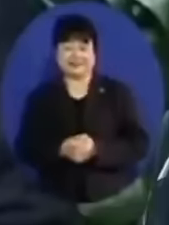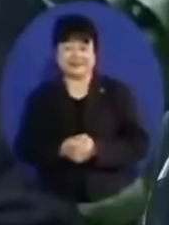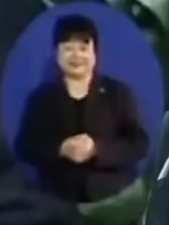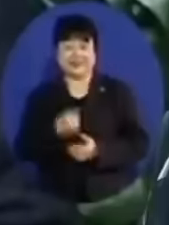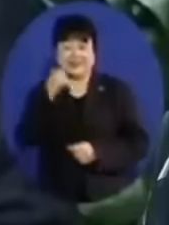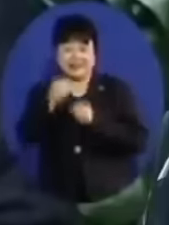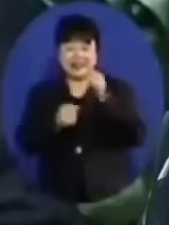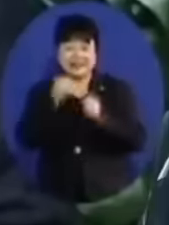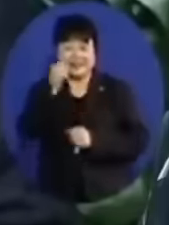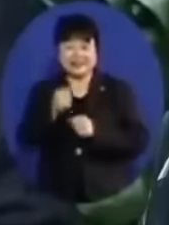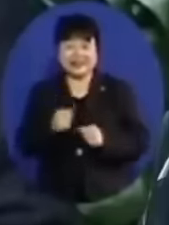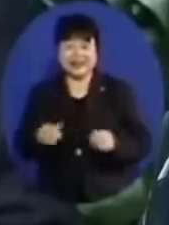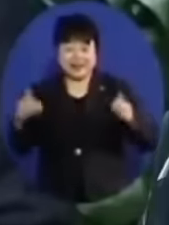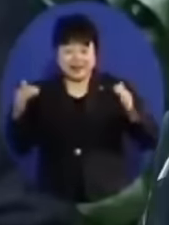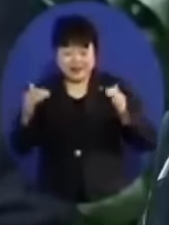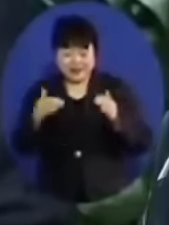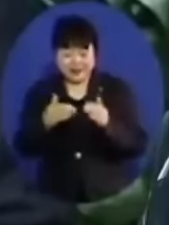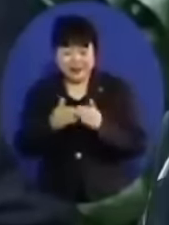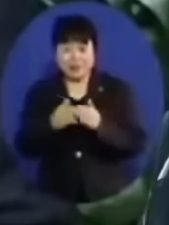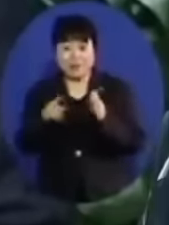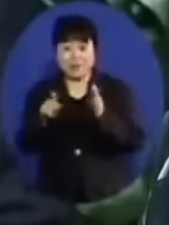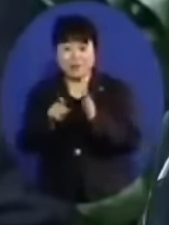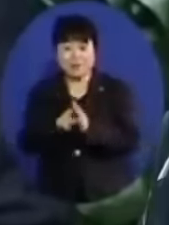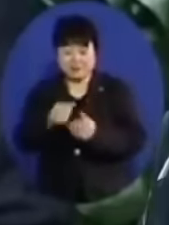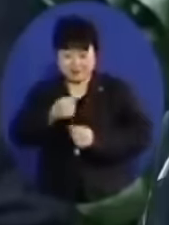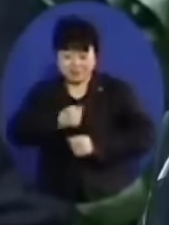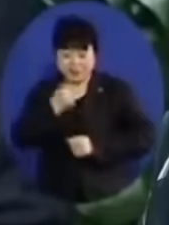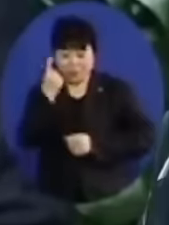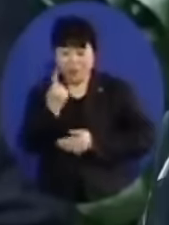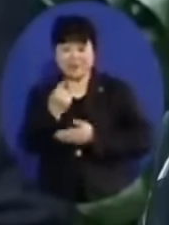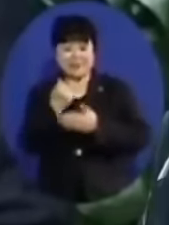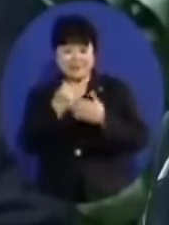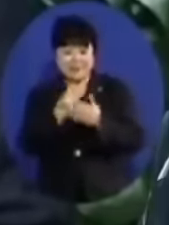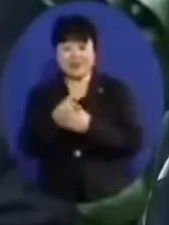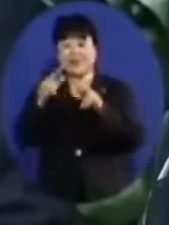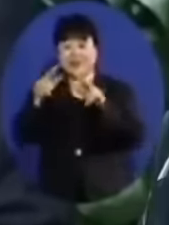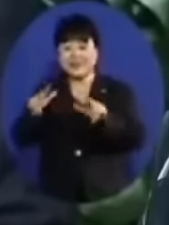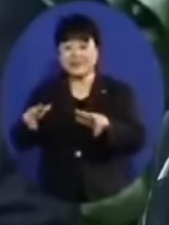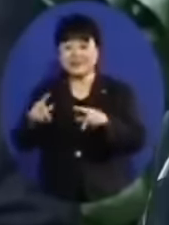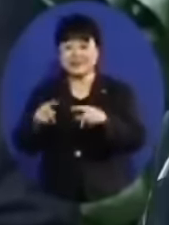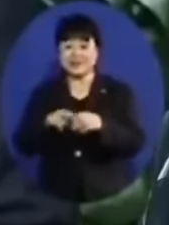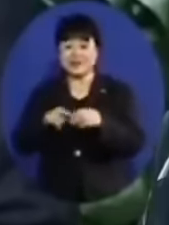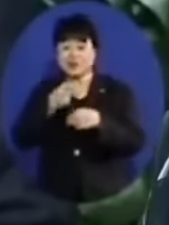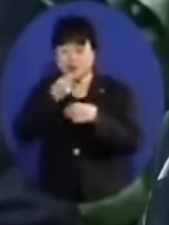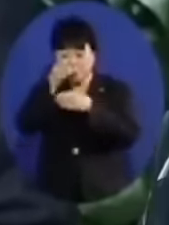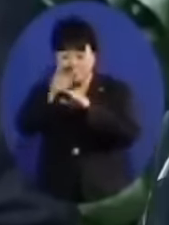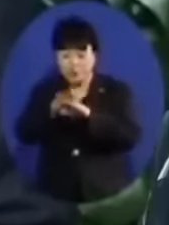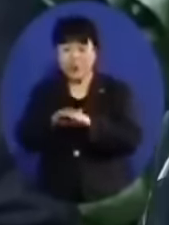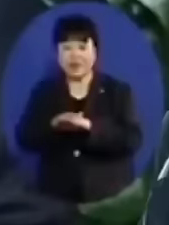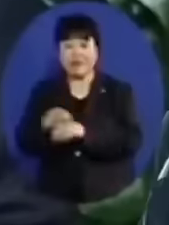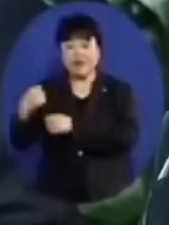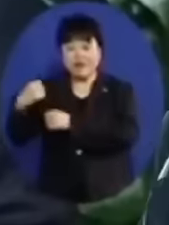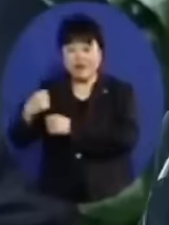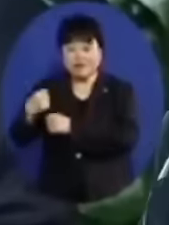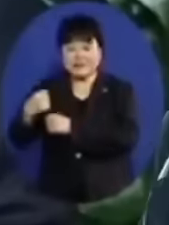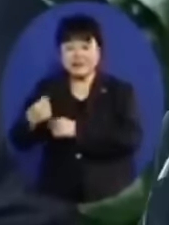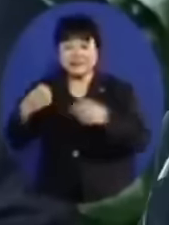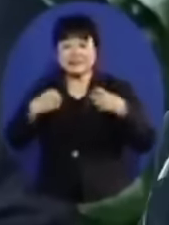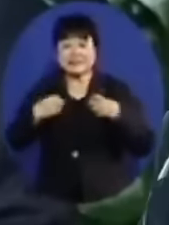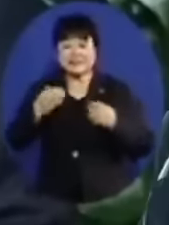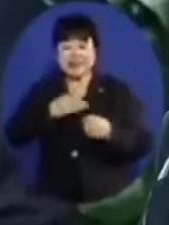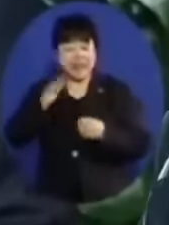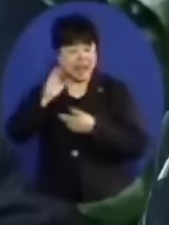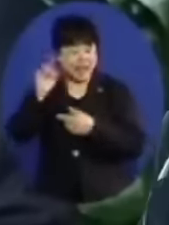달려갈 길을 다 달리고 믿음을 지켜왔으니까 이제 이 교회를 어깨에 걸머지고 나간 책임자는 내가